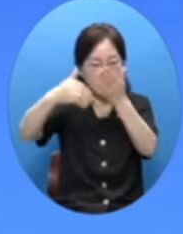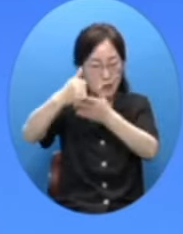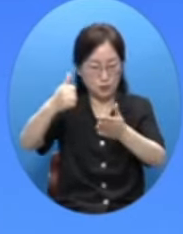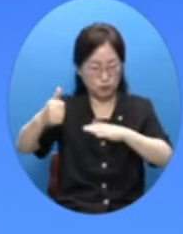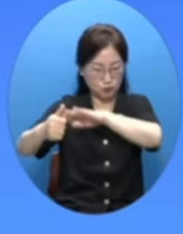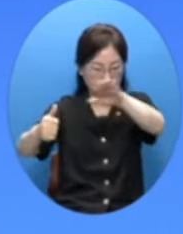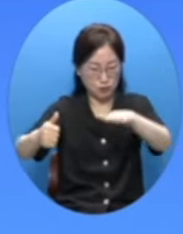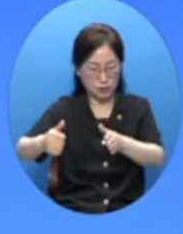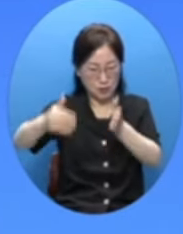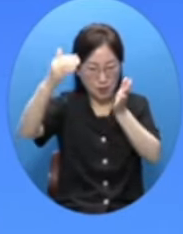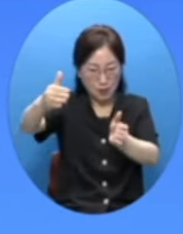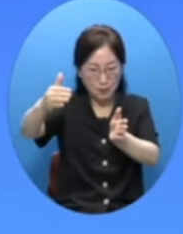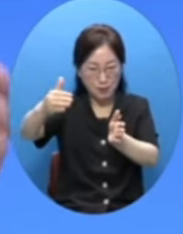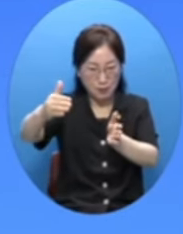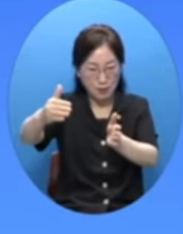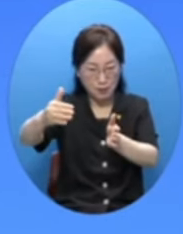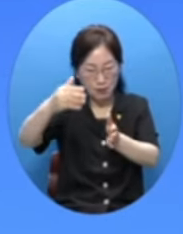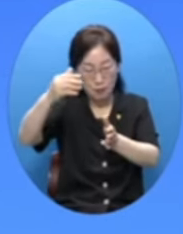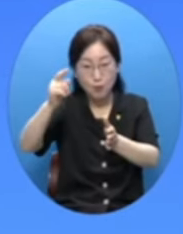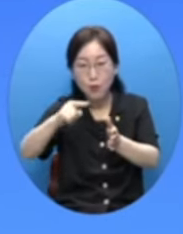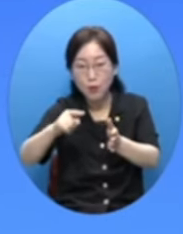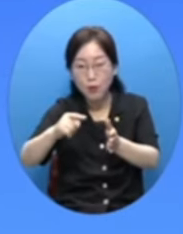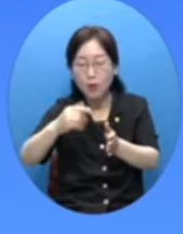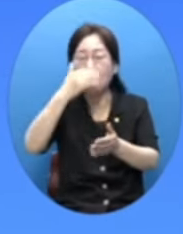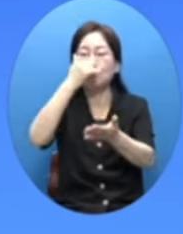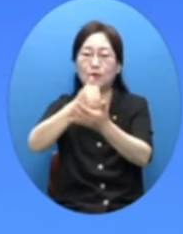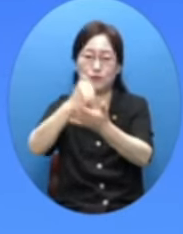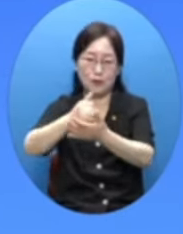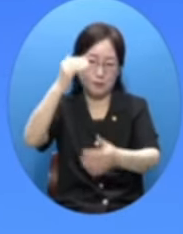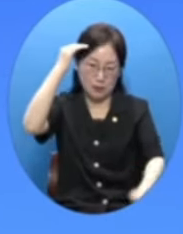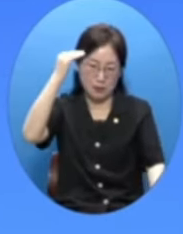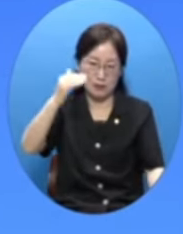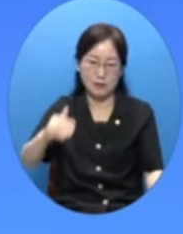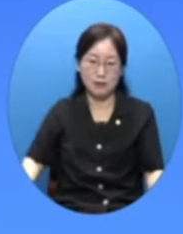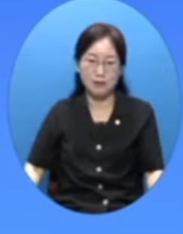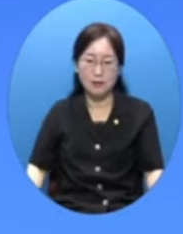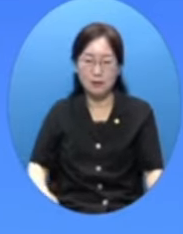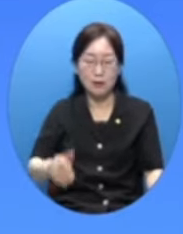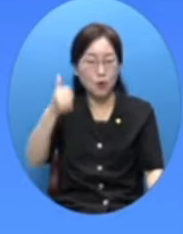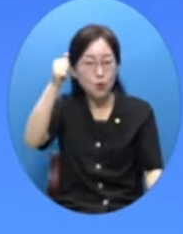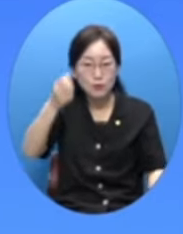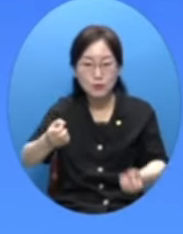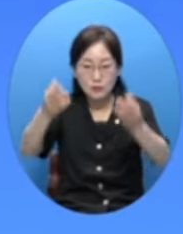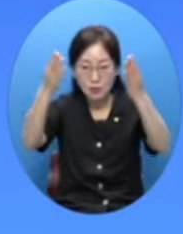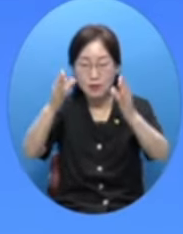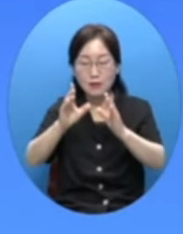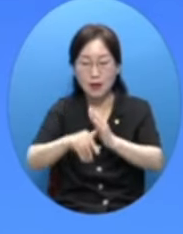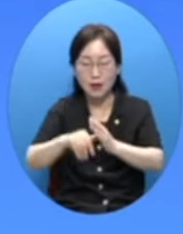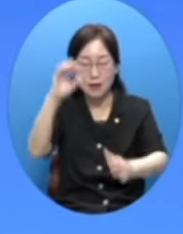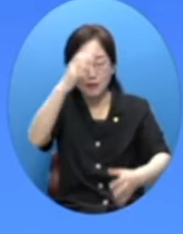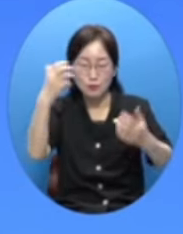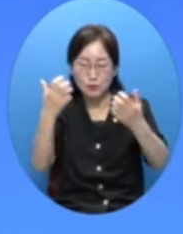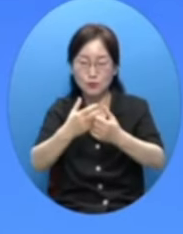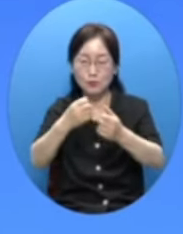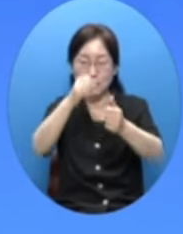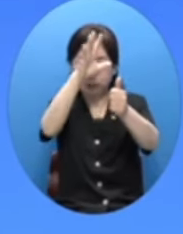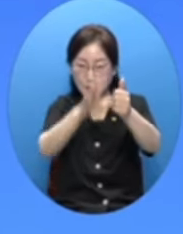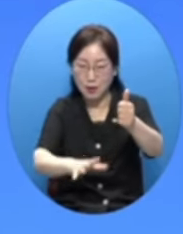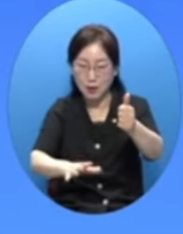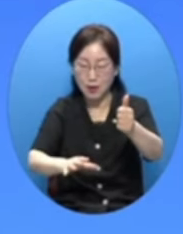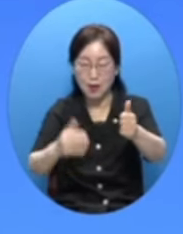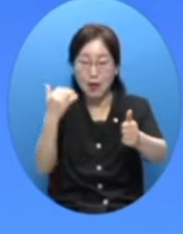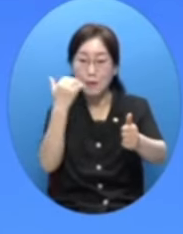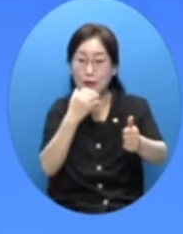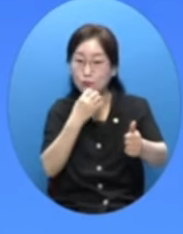하는 문제가 있습니다. 오순절날 성령 충만 받은 베드로가 나와서 설교할 때 백성들이 가슴에